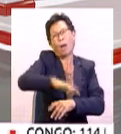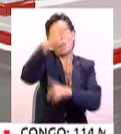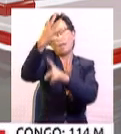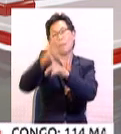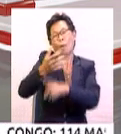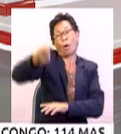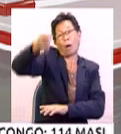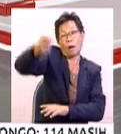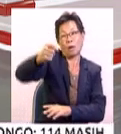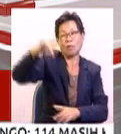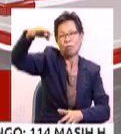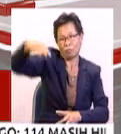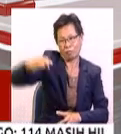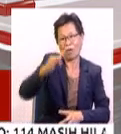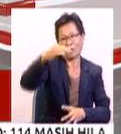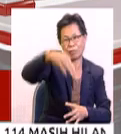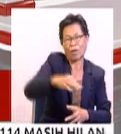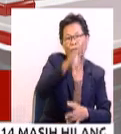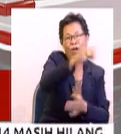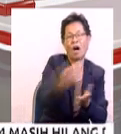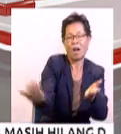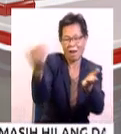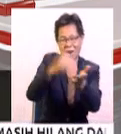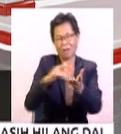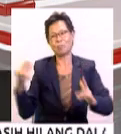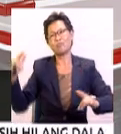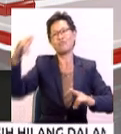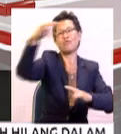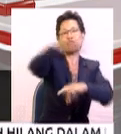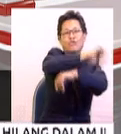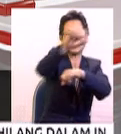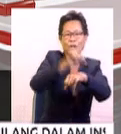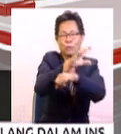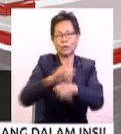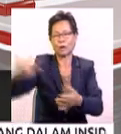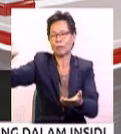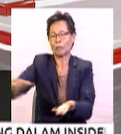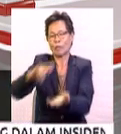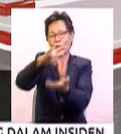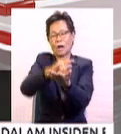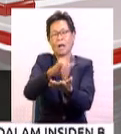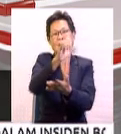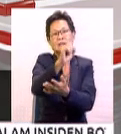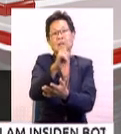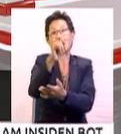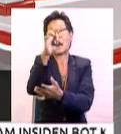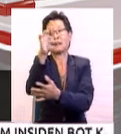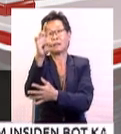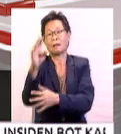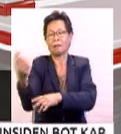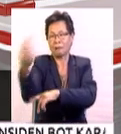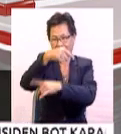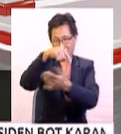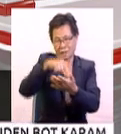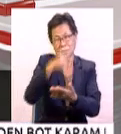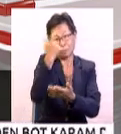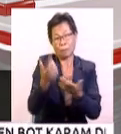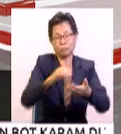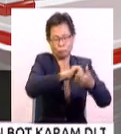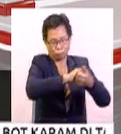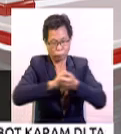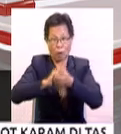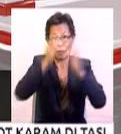5 bulan, Firefly kembali menerjah ruang udara Singapura dan mendarat di lapangan terbang Seletar hari ini. Ia susulan